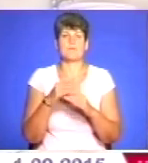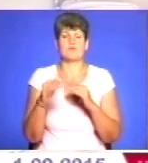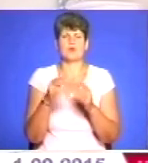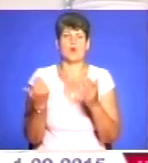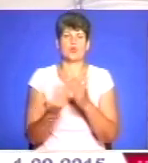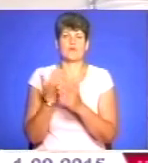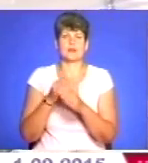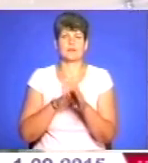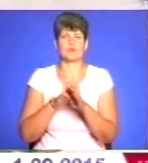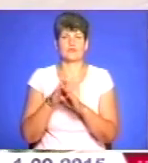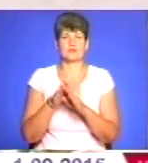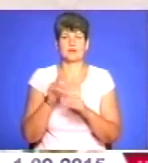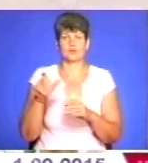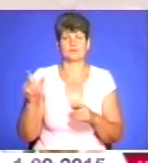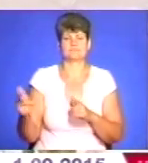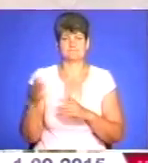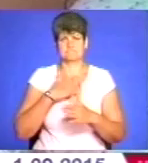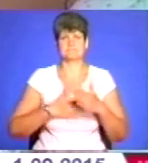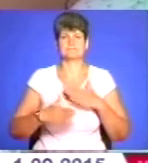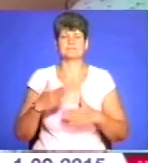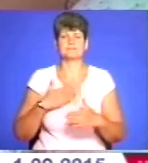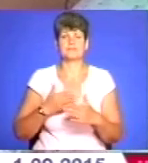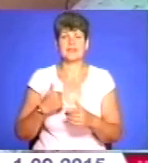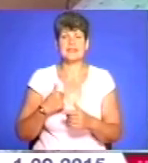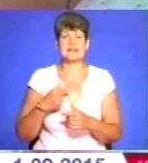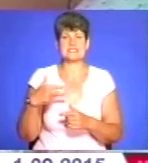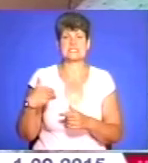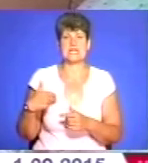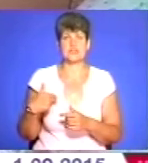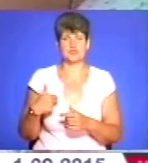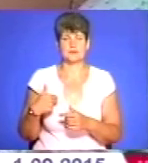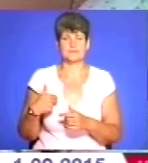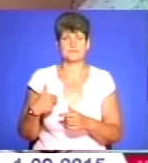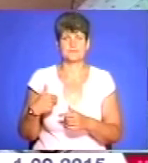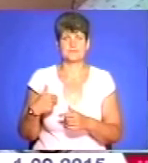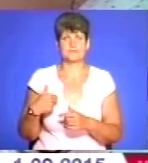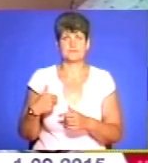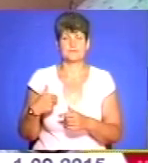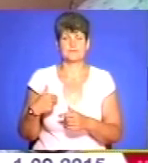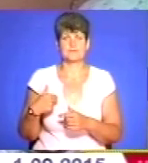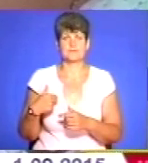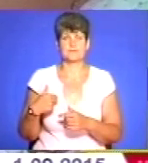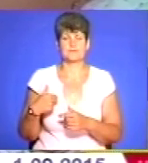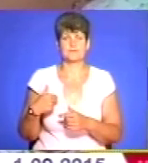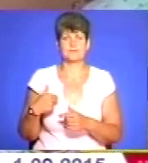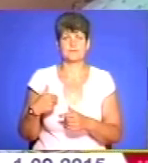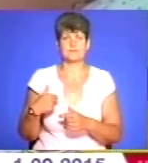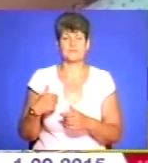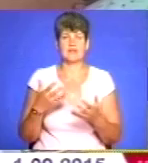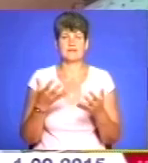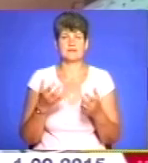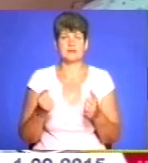повністю. Мешканці задоволені. Я заліщик. От. Взять